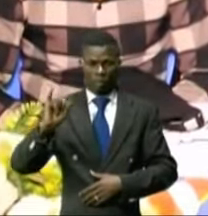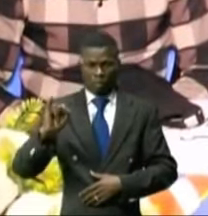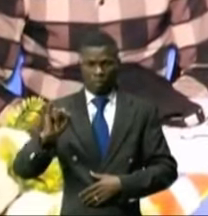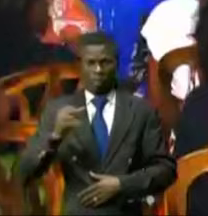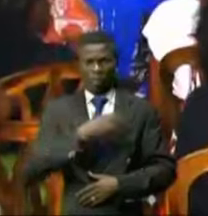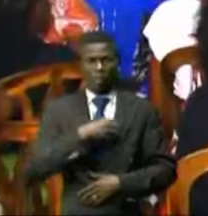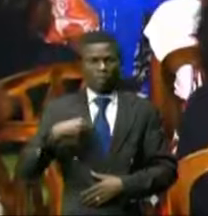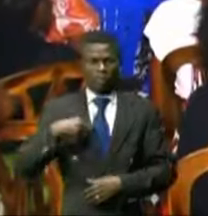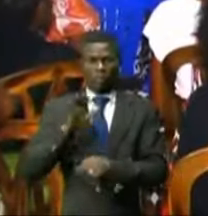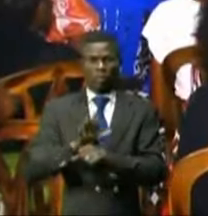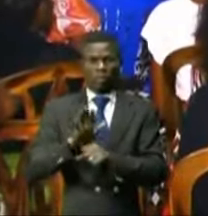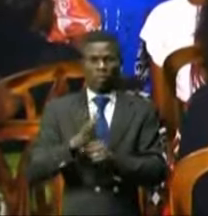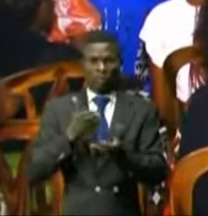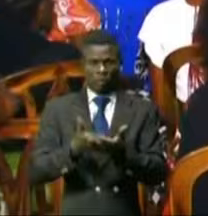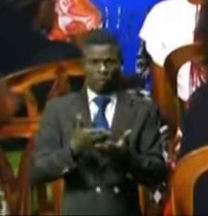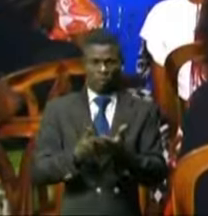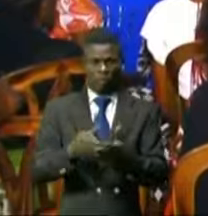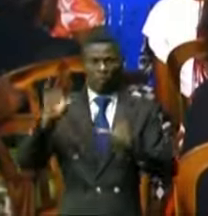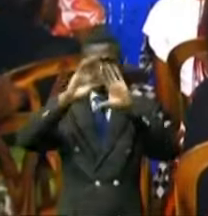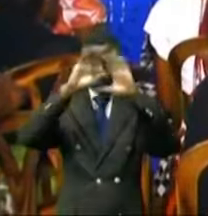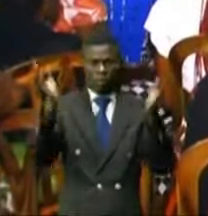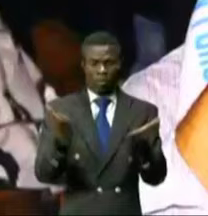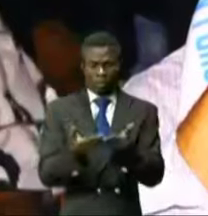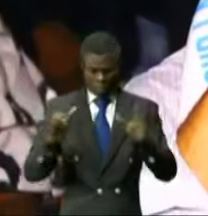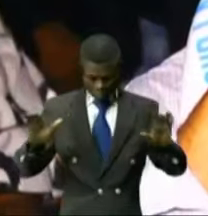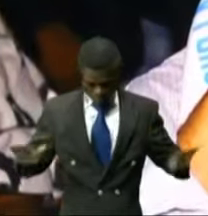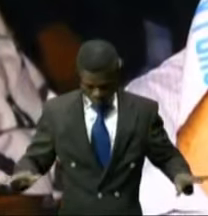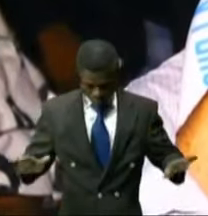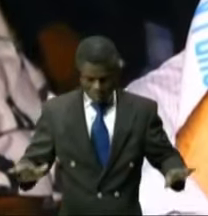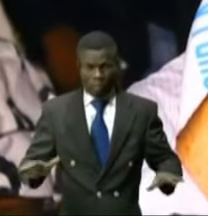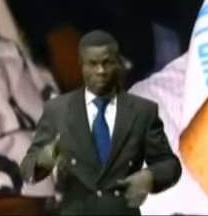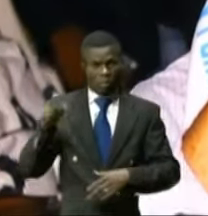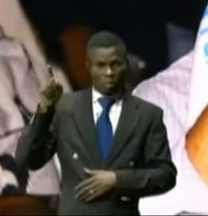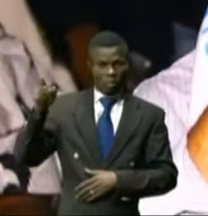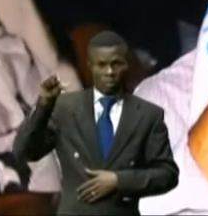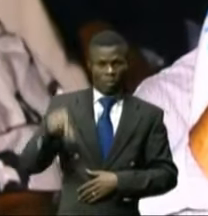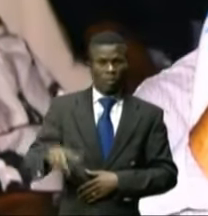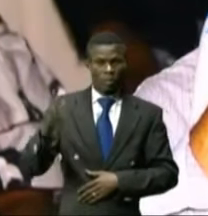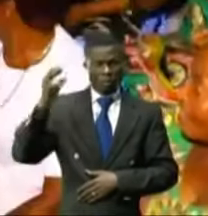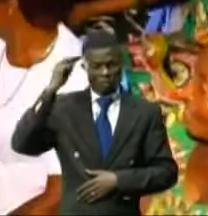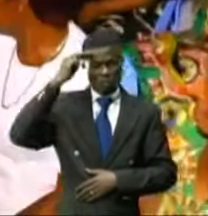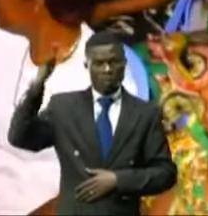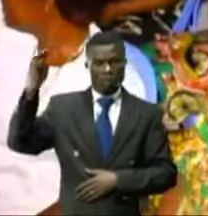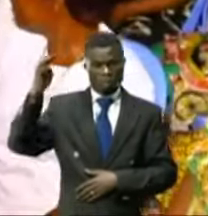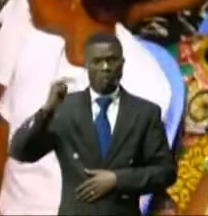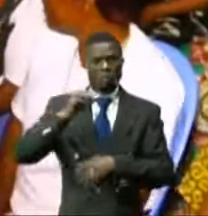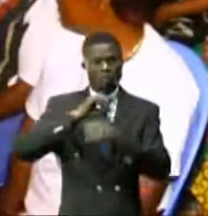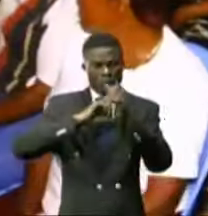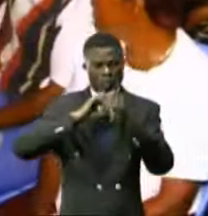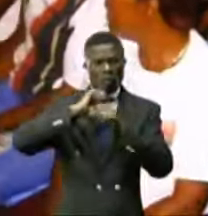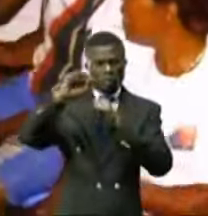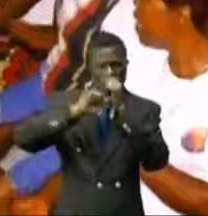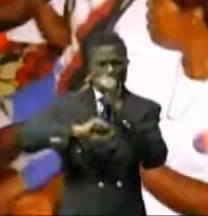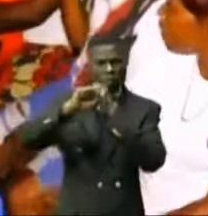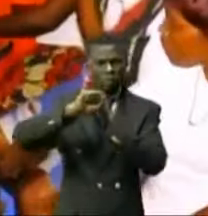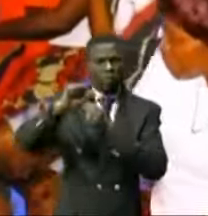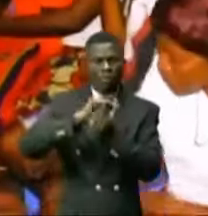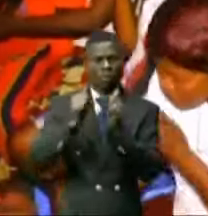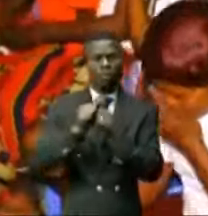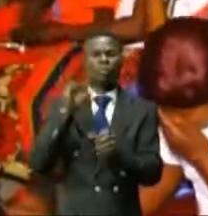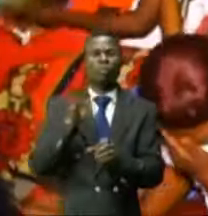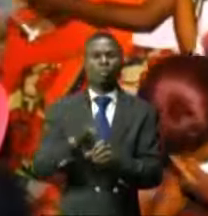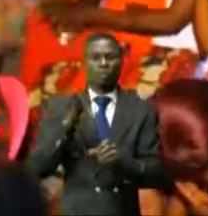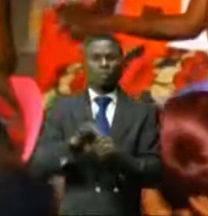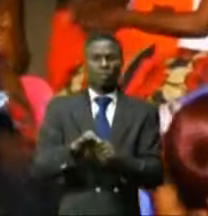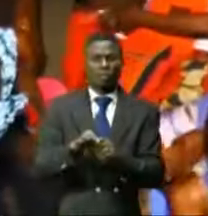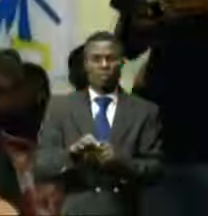la majeure partie de la communauté musulmane de ces coins de Mongafula, ont été édifiées sur les processus électoraux